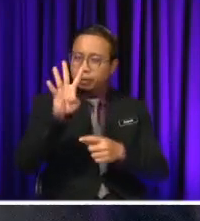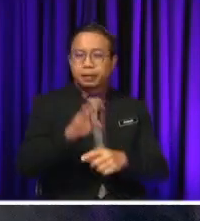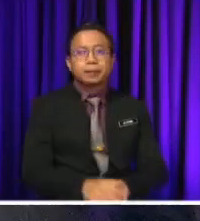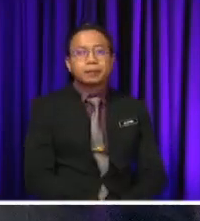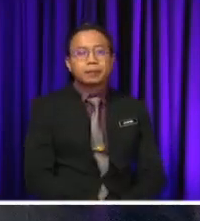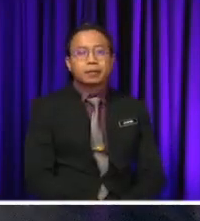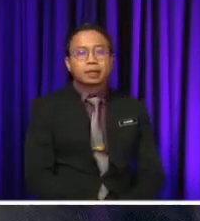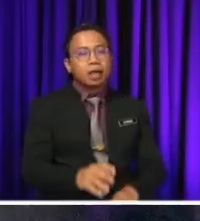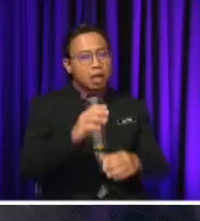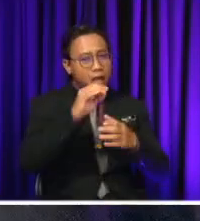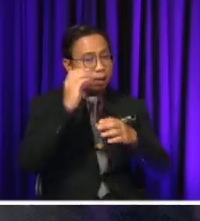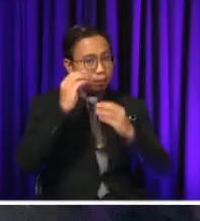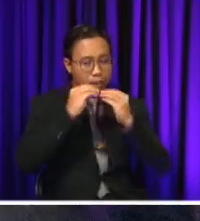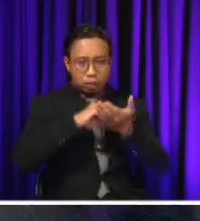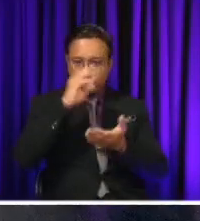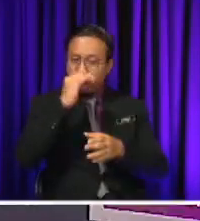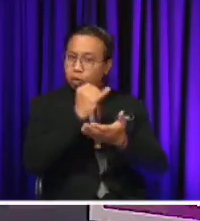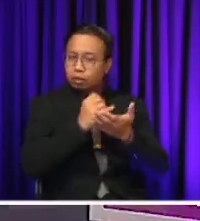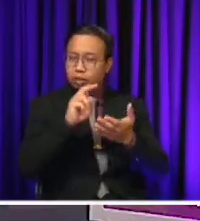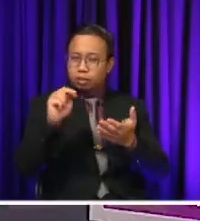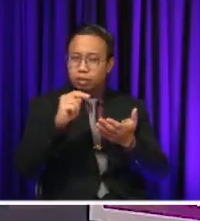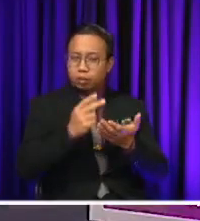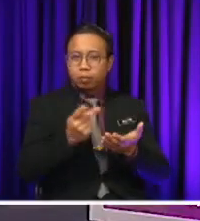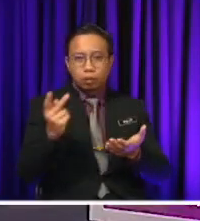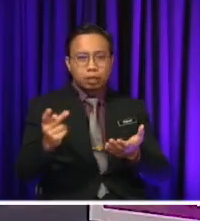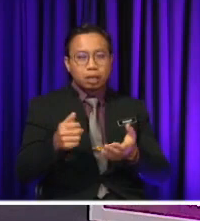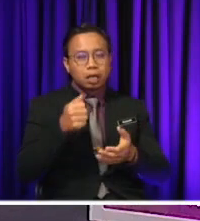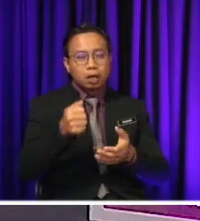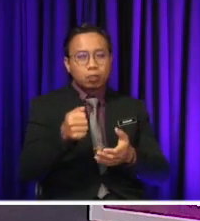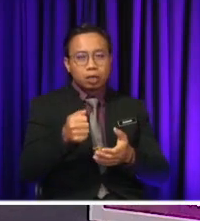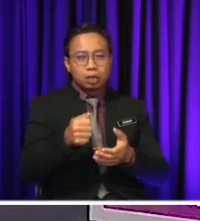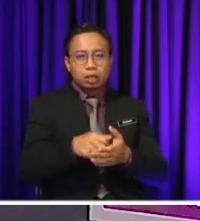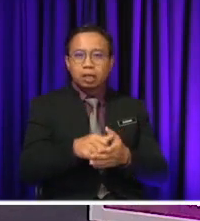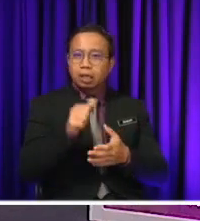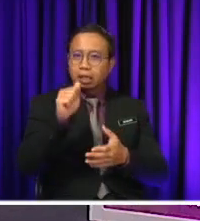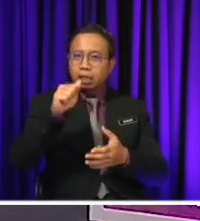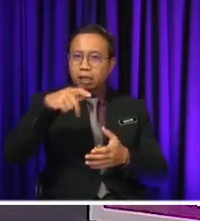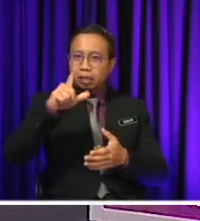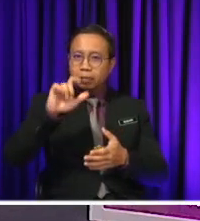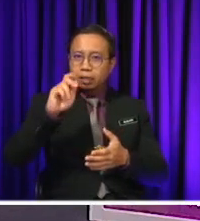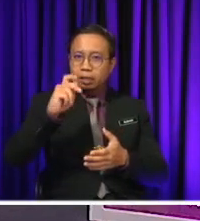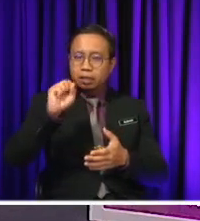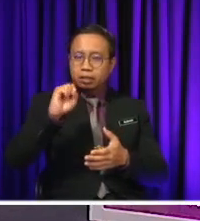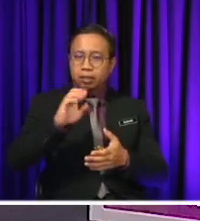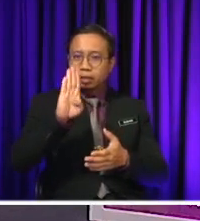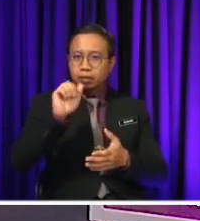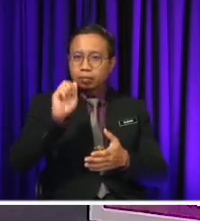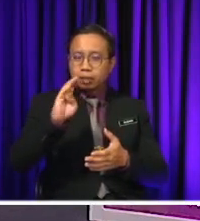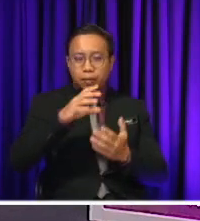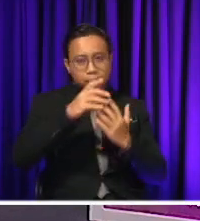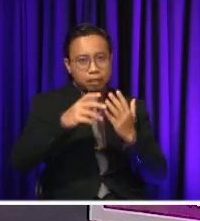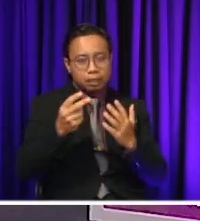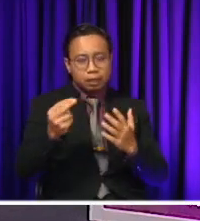belajar lukisan pondok aplikasikan dalam bak pemilihan bahan so Awak dah